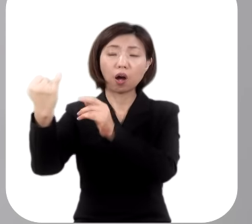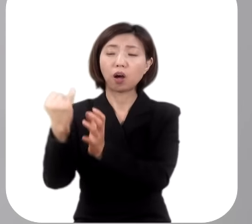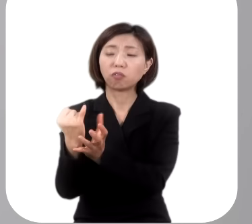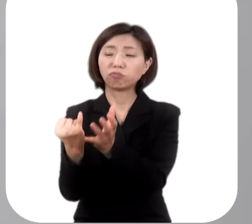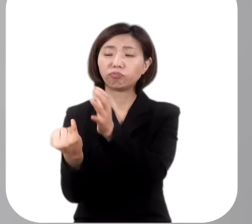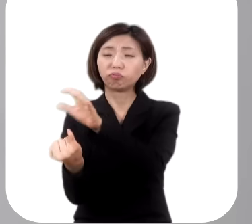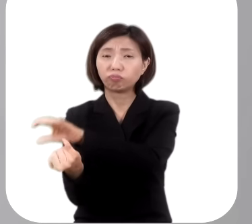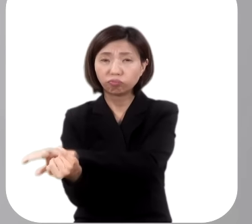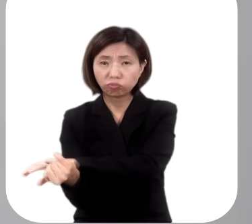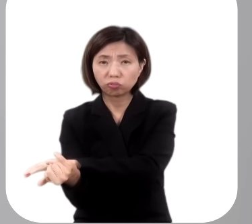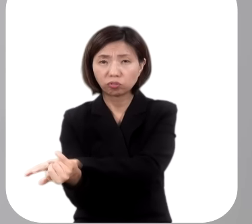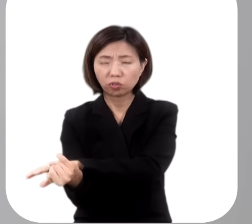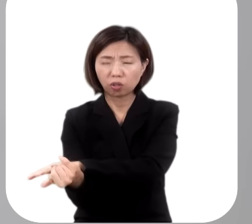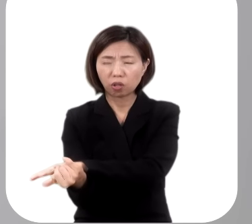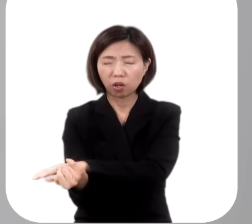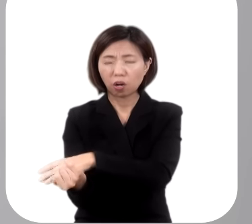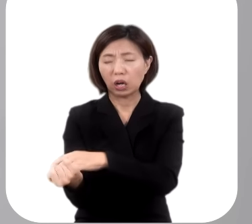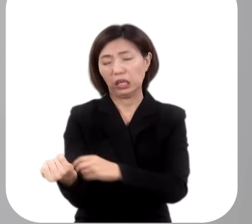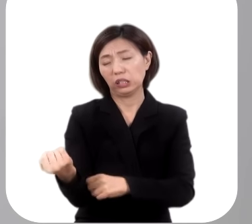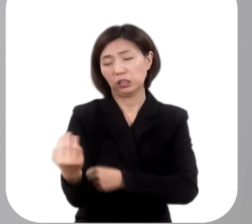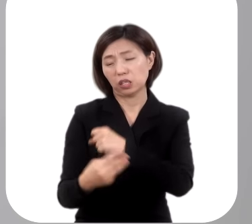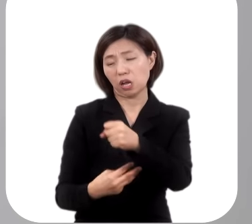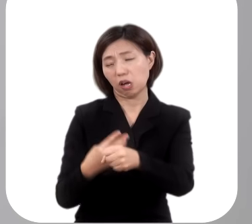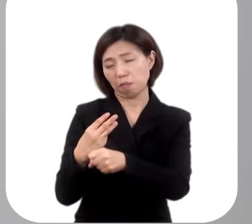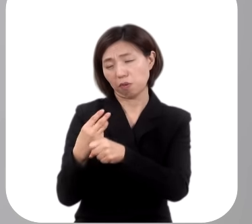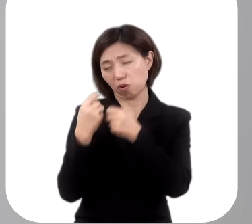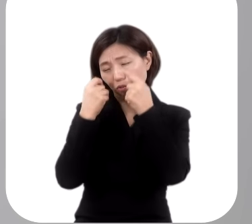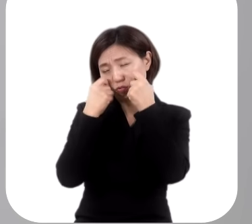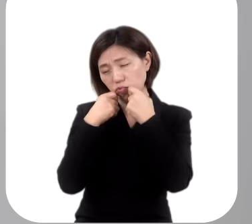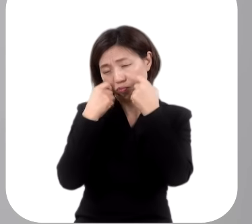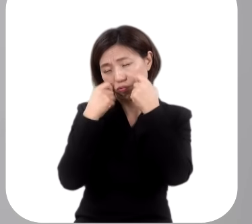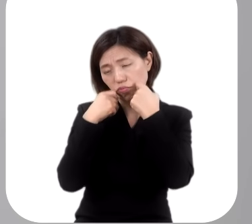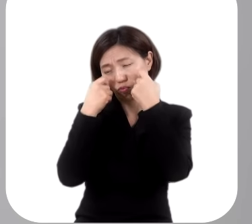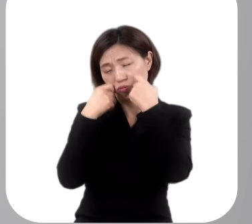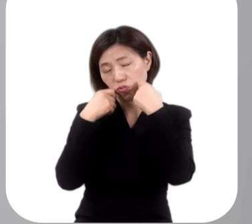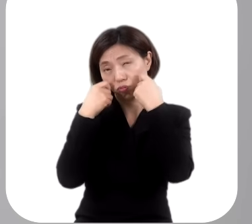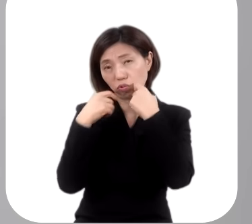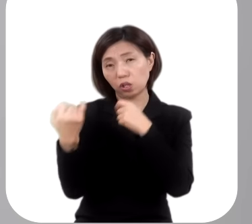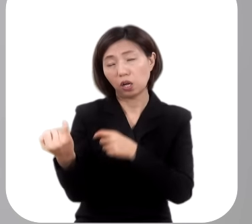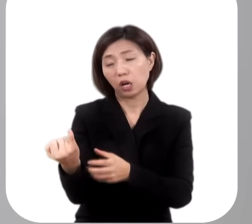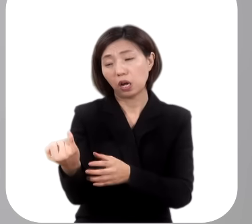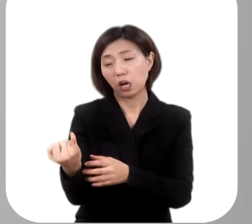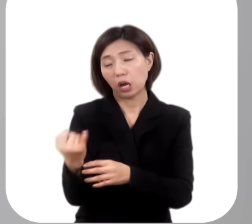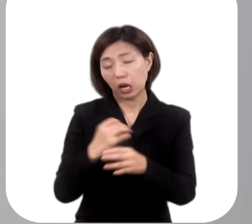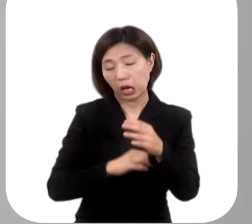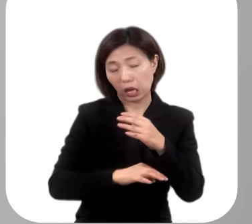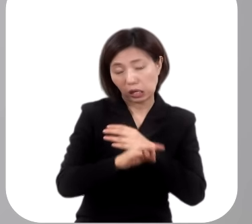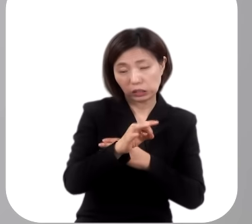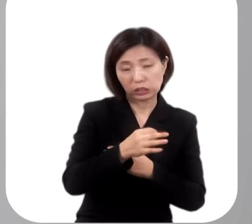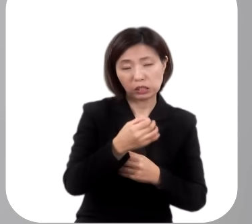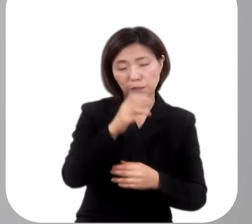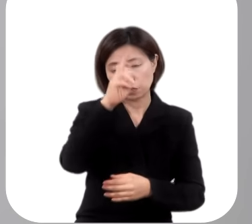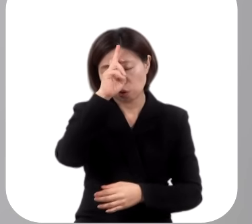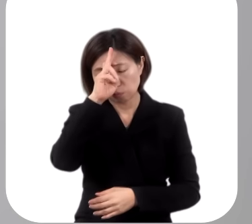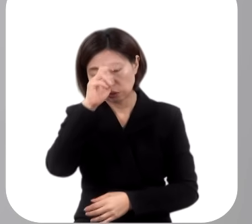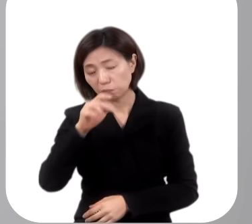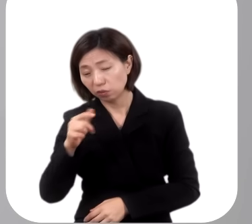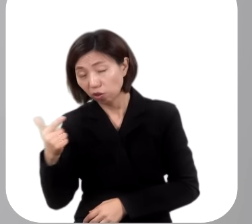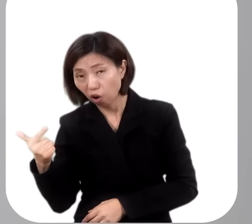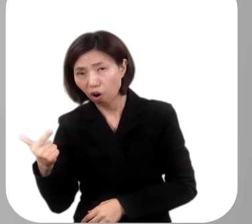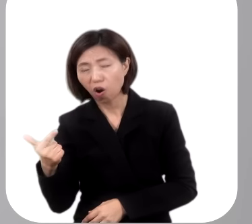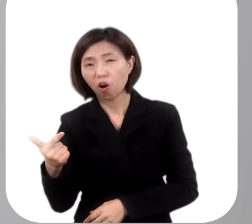그리워해가지고 무덤가에서 3년을 움막을 쳐놓고 매일 할머니에게